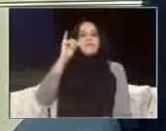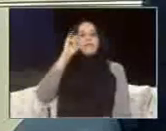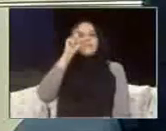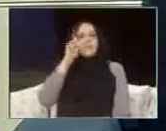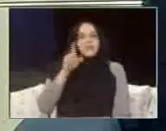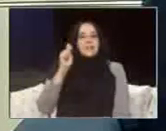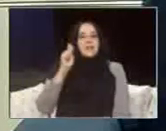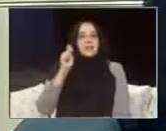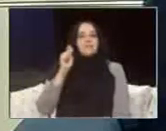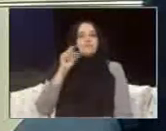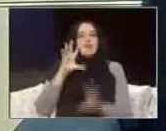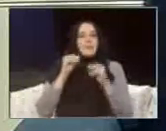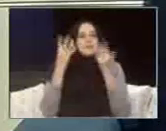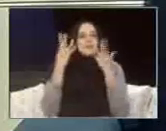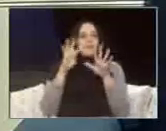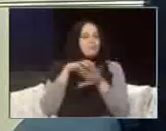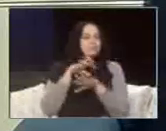نعم.